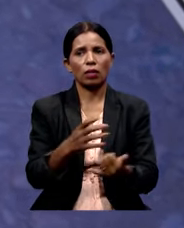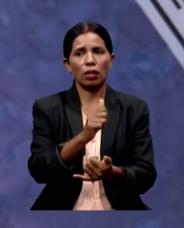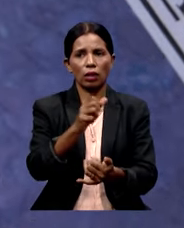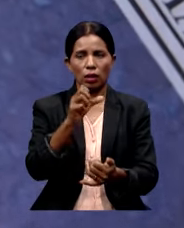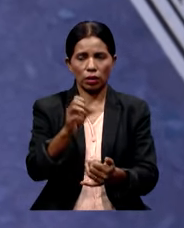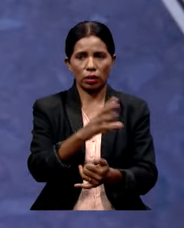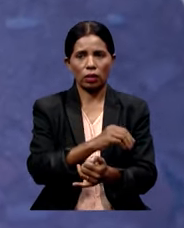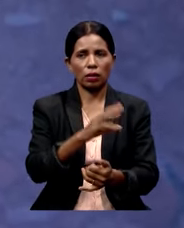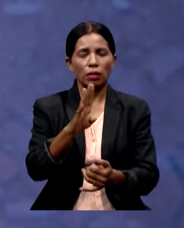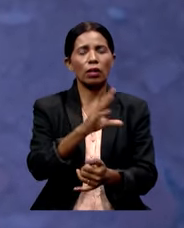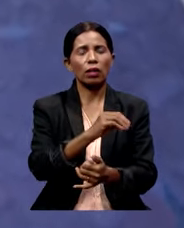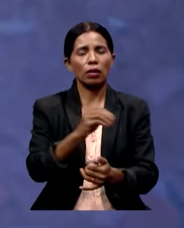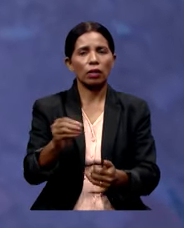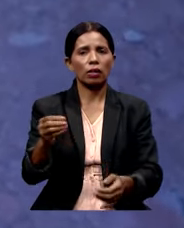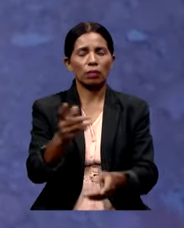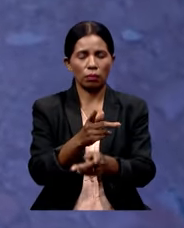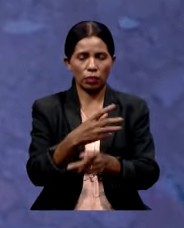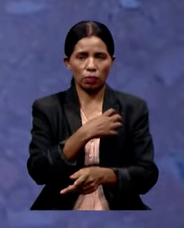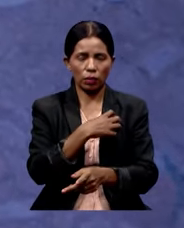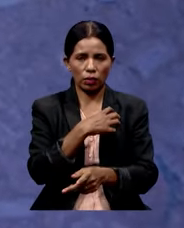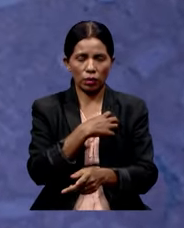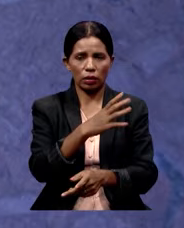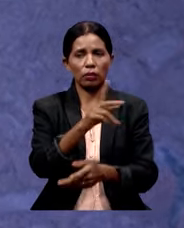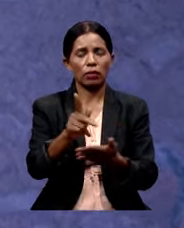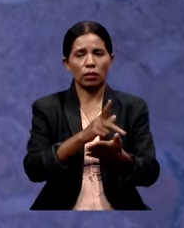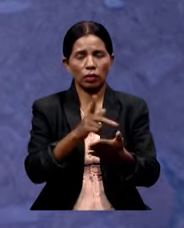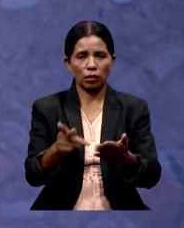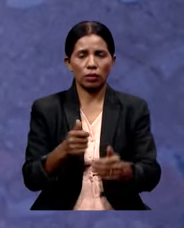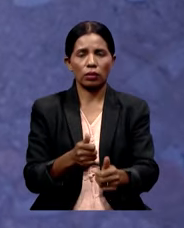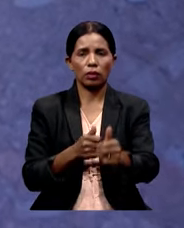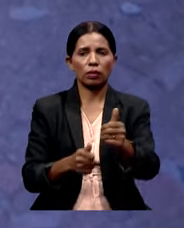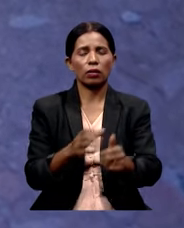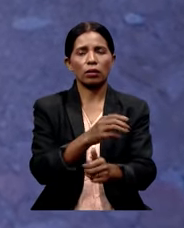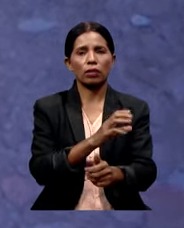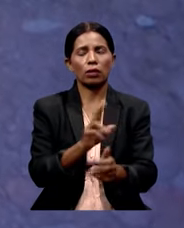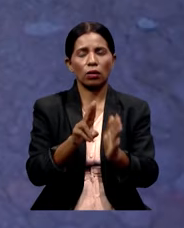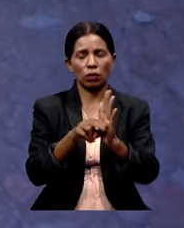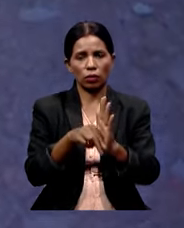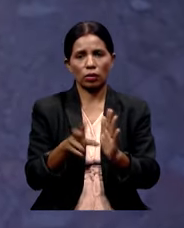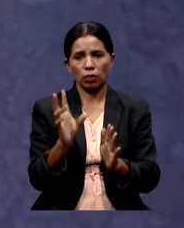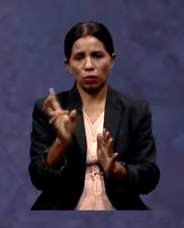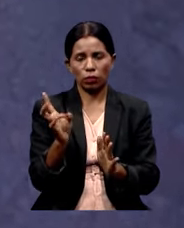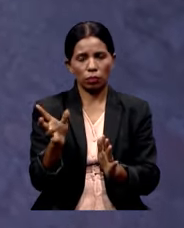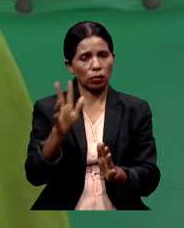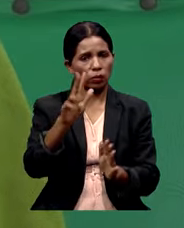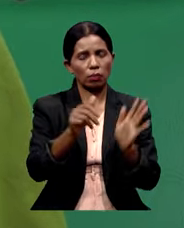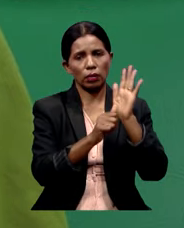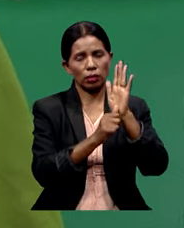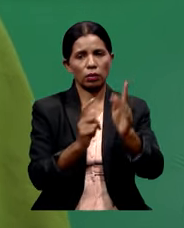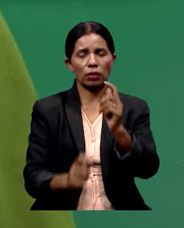no DS asegura hela iha polisia departamento investigasaun kriminal ho di kumpli sela detensaun durante ora situ resen rua. Afoina presenta ba